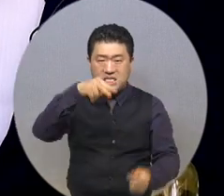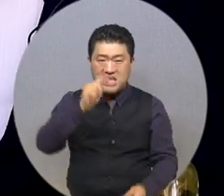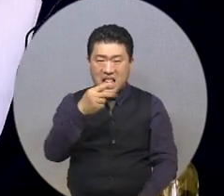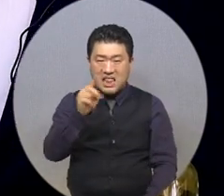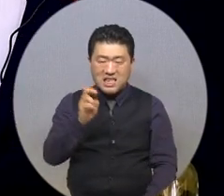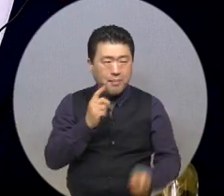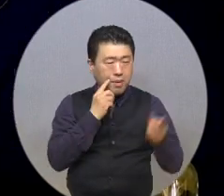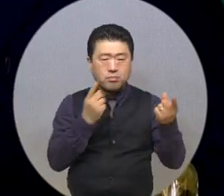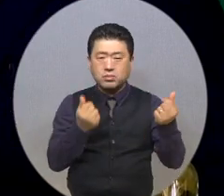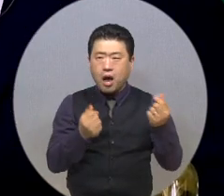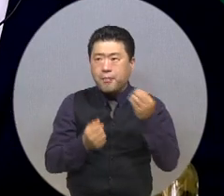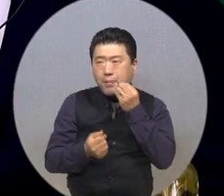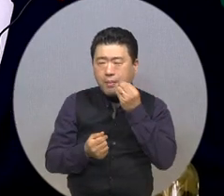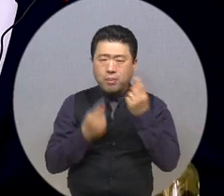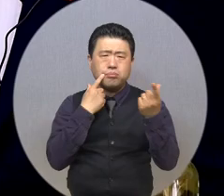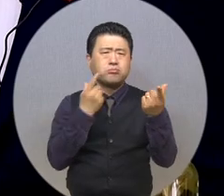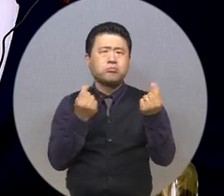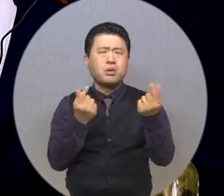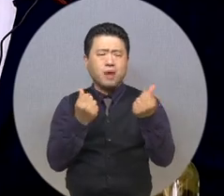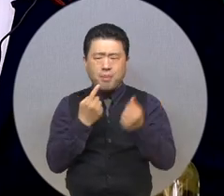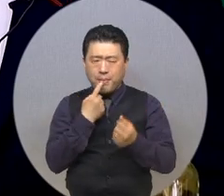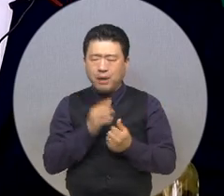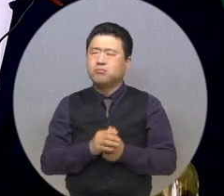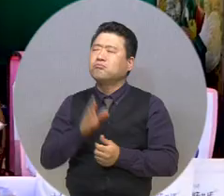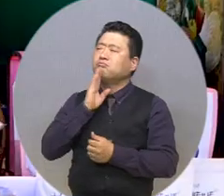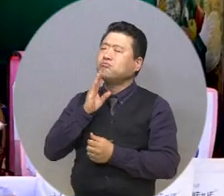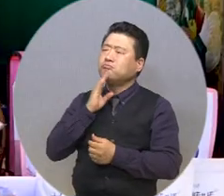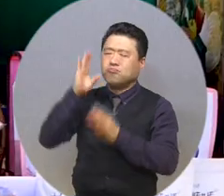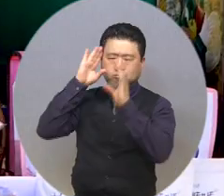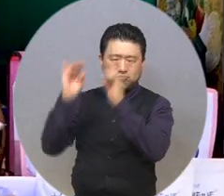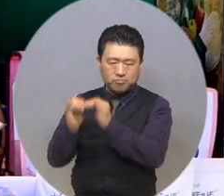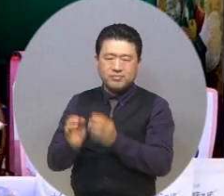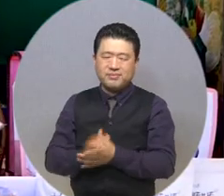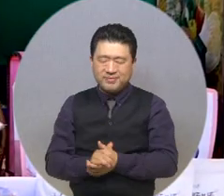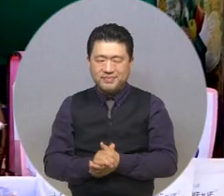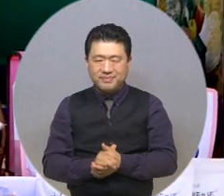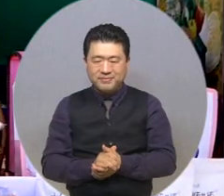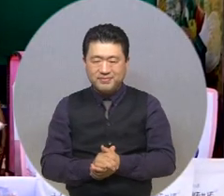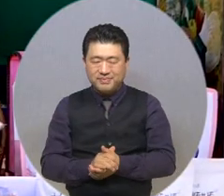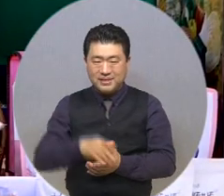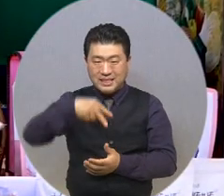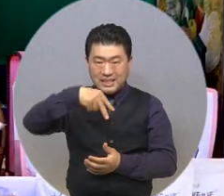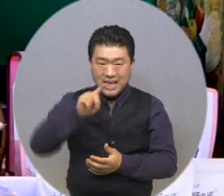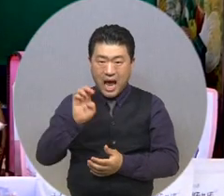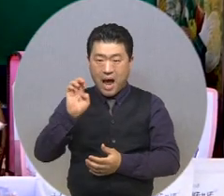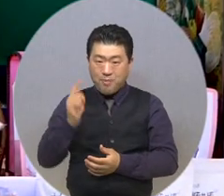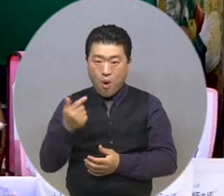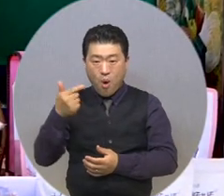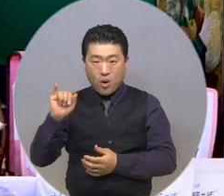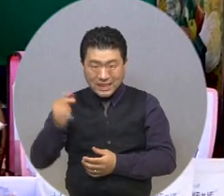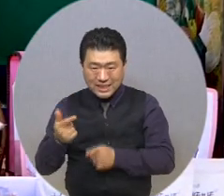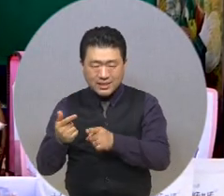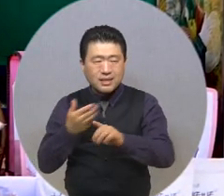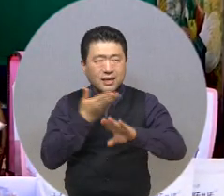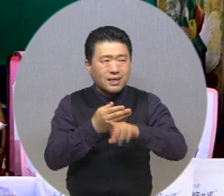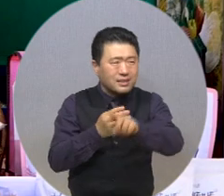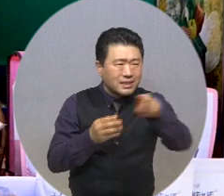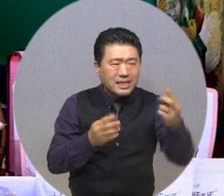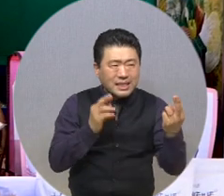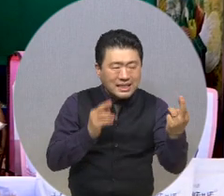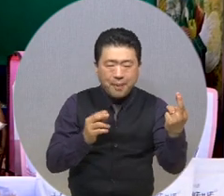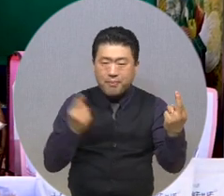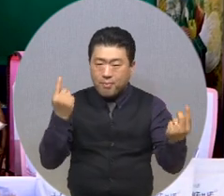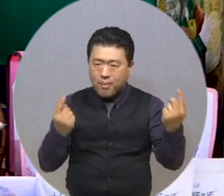오빠. 네. 그 산삼하고 똑같은데? 네, 맞습니다. 근데 이게 사포닌의 성분이 다른 인삼보다 높다고